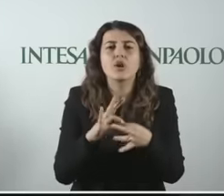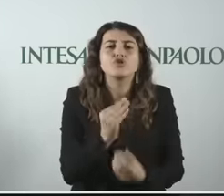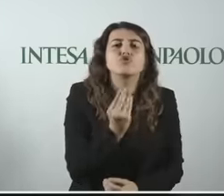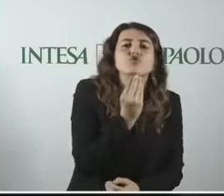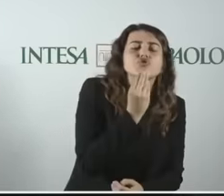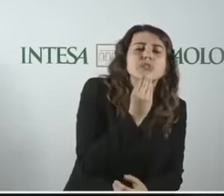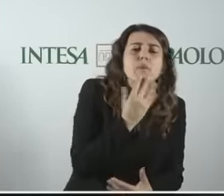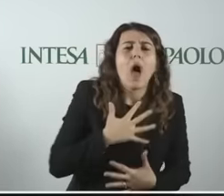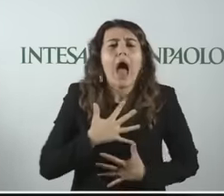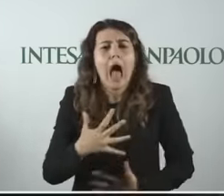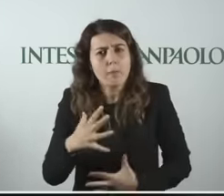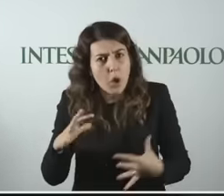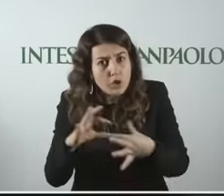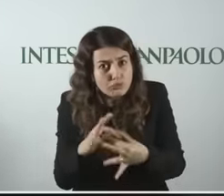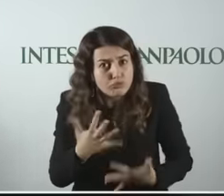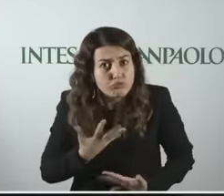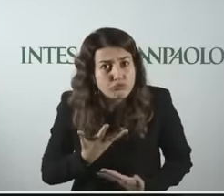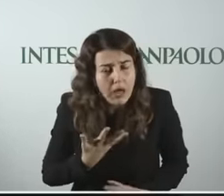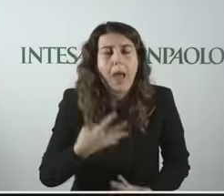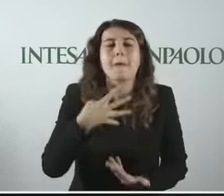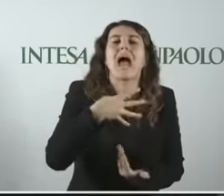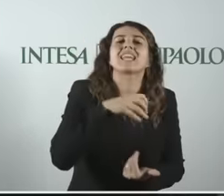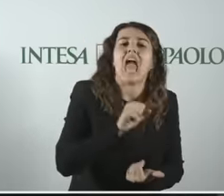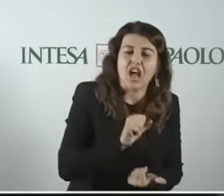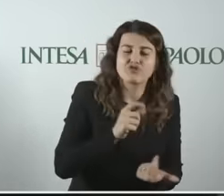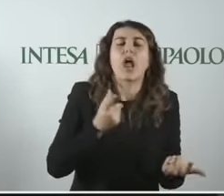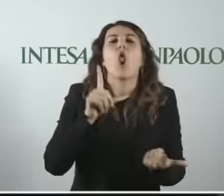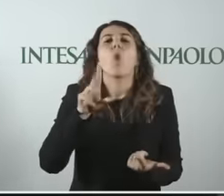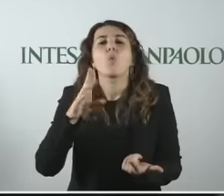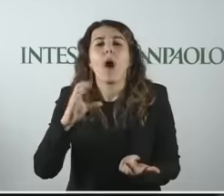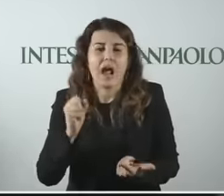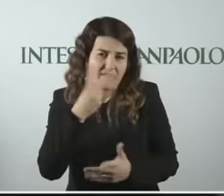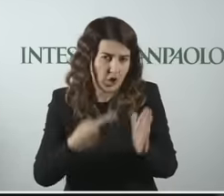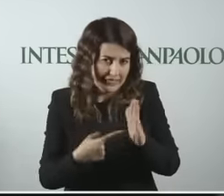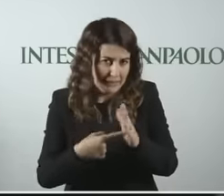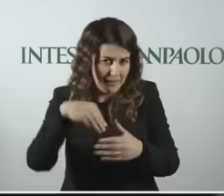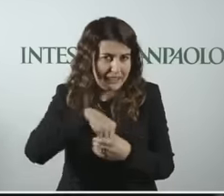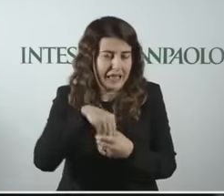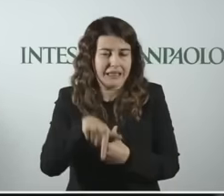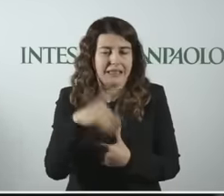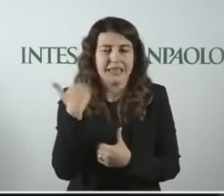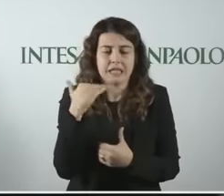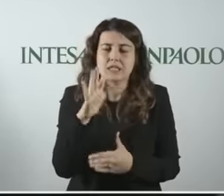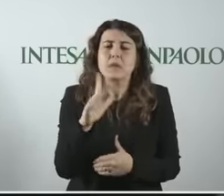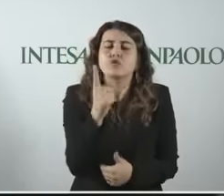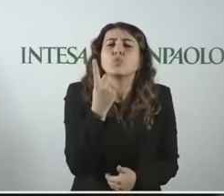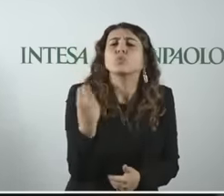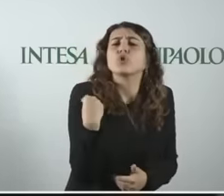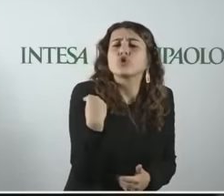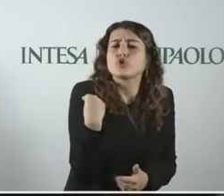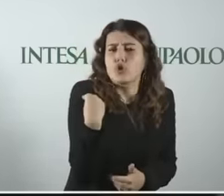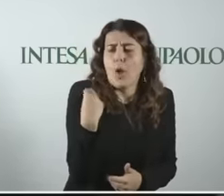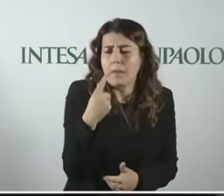e amore Maria Angela Luca che tra l'altro sono anche dipendenti di Intesa San Paolo però c'è una domanda